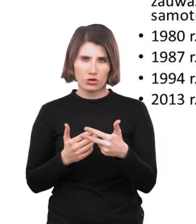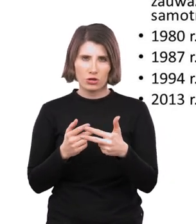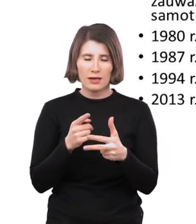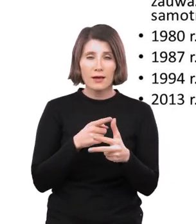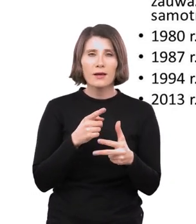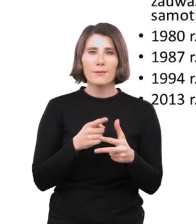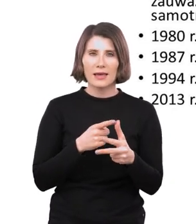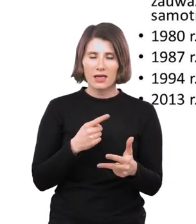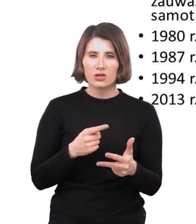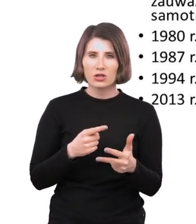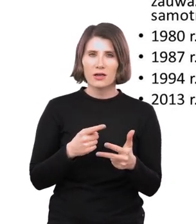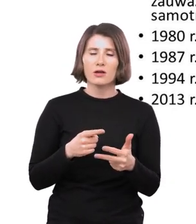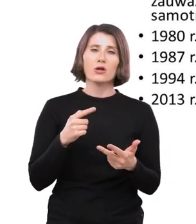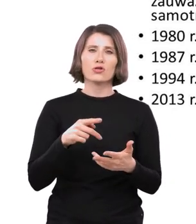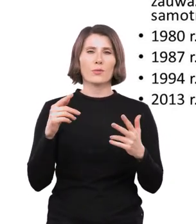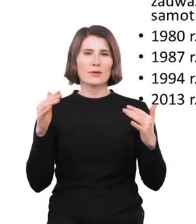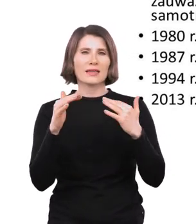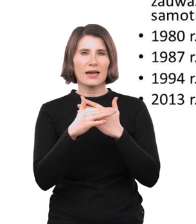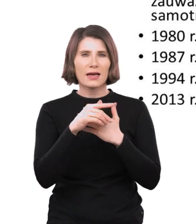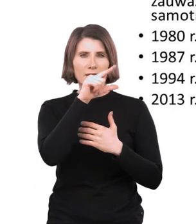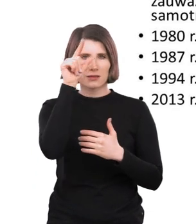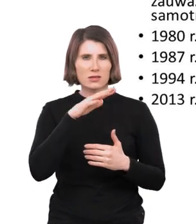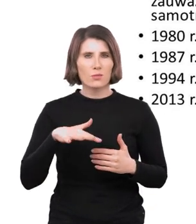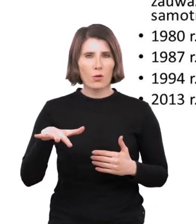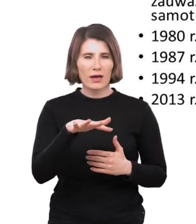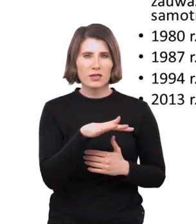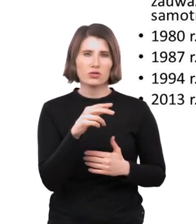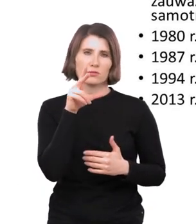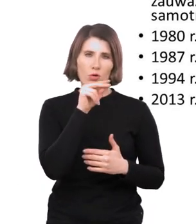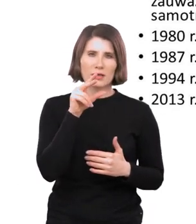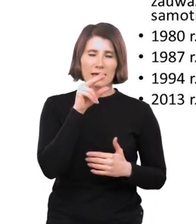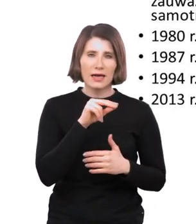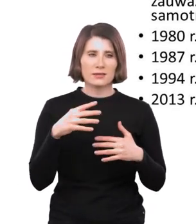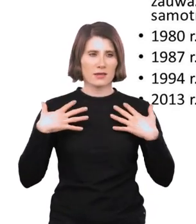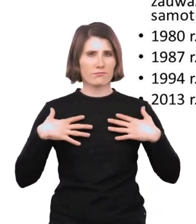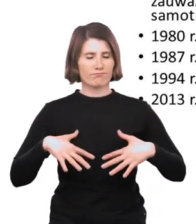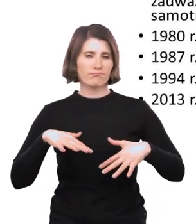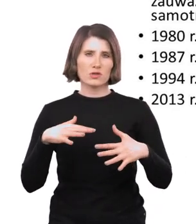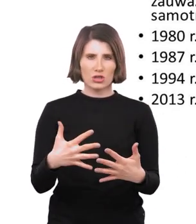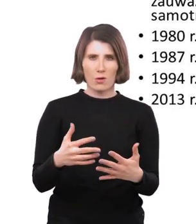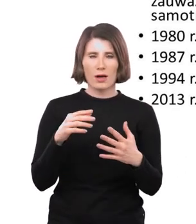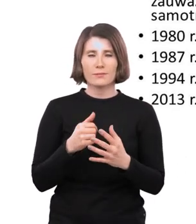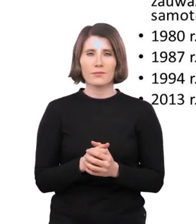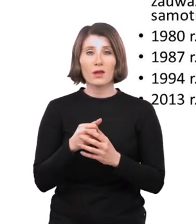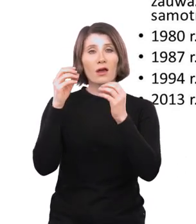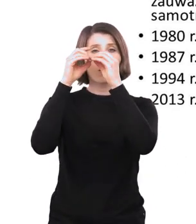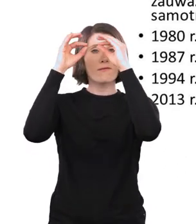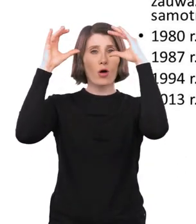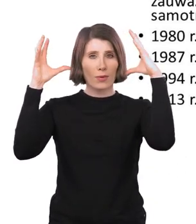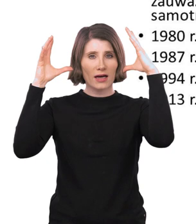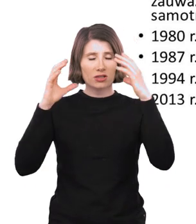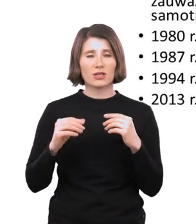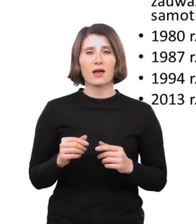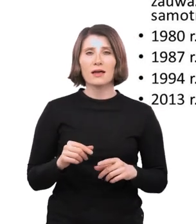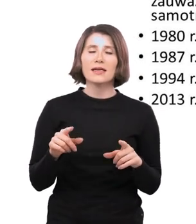interakcji społecznej, werbalnej i niewerbalnej komunikacji, wyobraźni oraz wyobraźni, a także zainteresowań